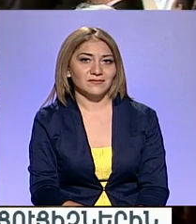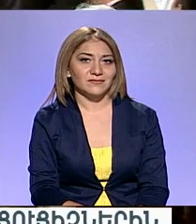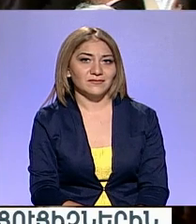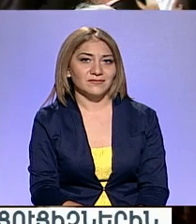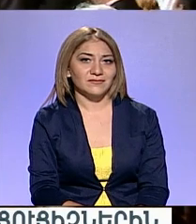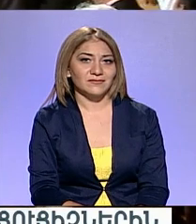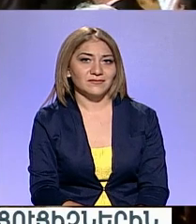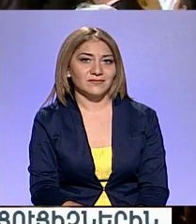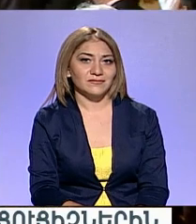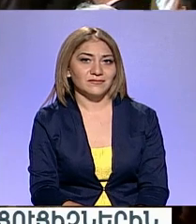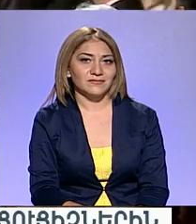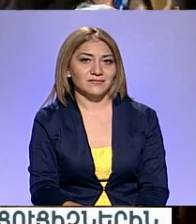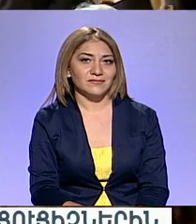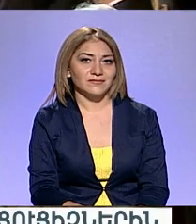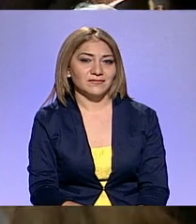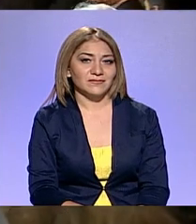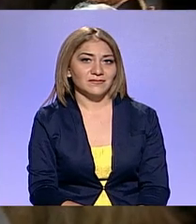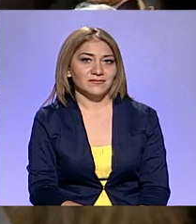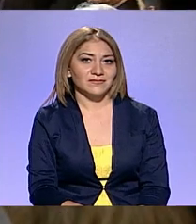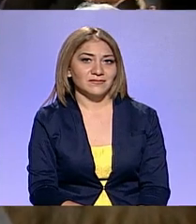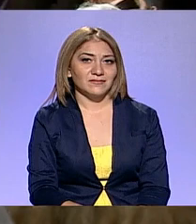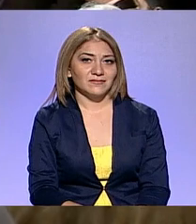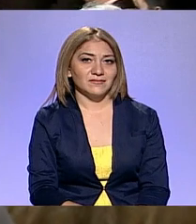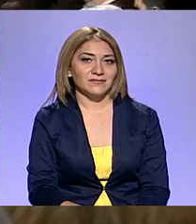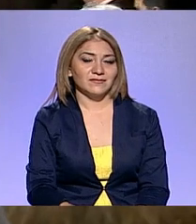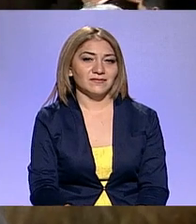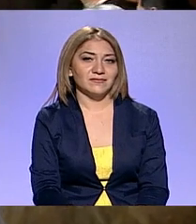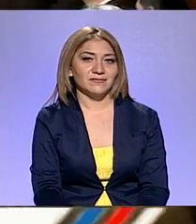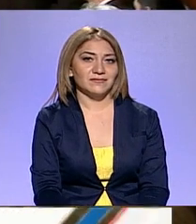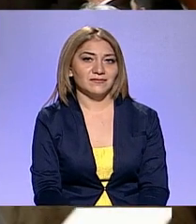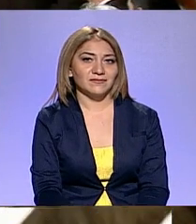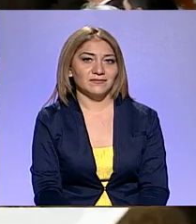ազատանքախ։ Մայա Խաչատրյան, Արմեն Անդրեասյան, լուրեր, Ֆրանսիա, Փարիզ։